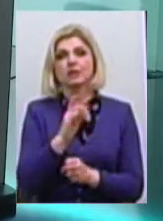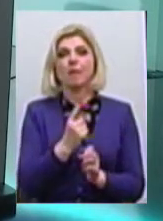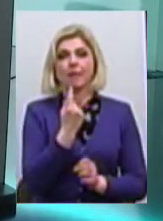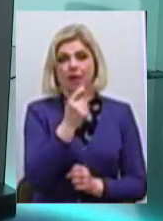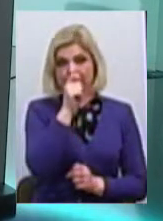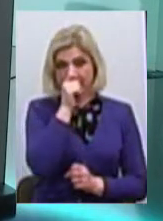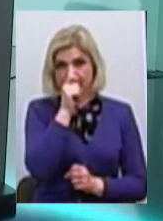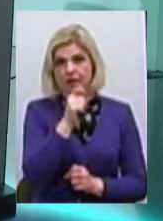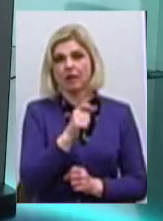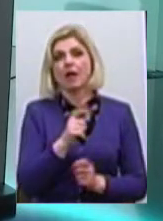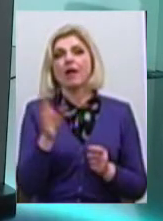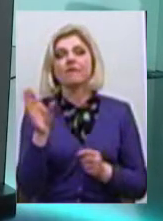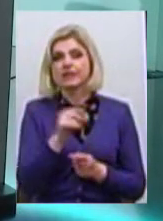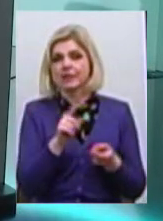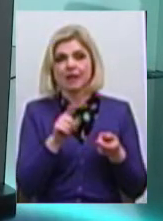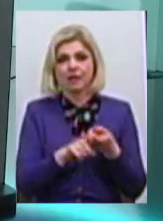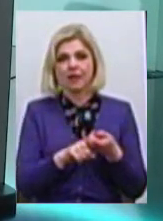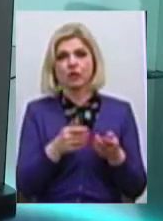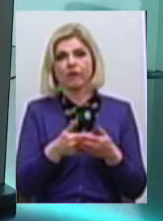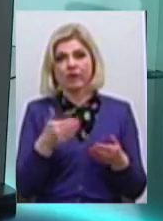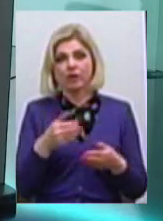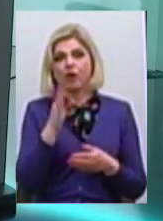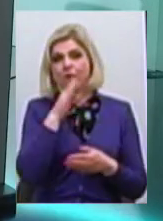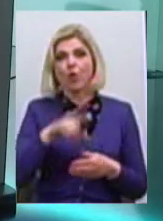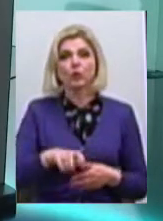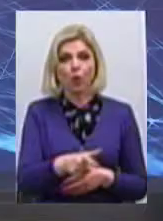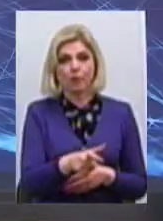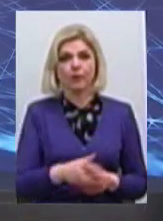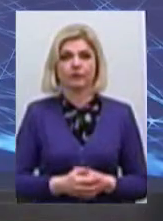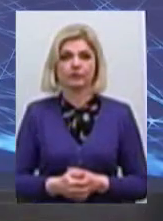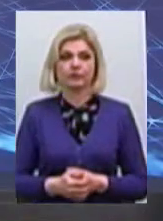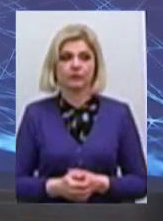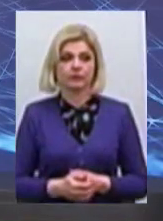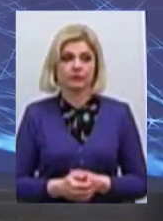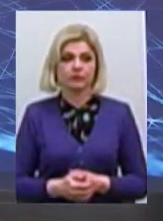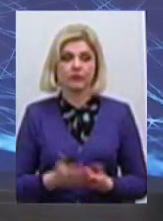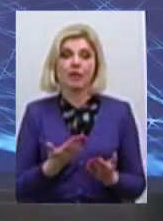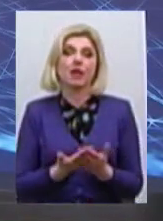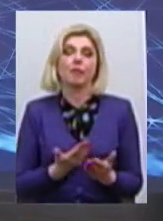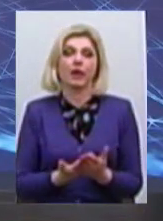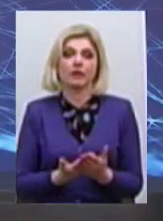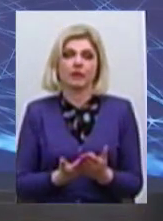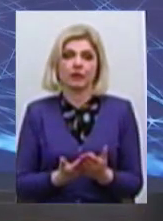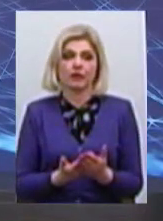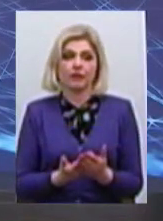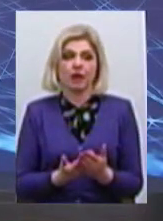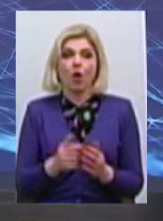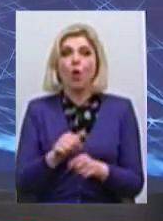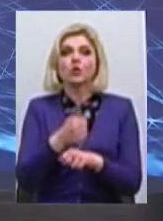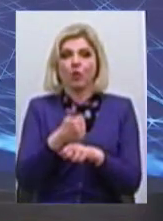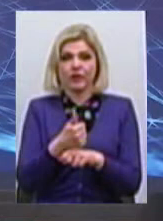квітня. Ну, все залежить від водойм. Наприклад, серед основних